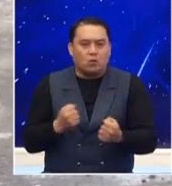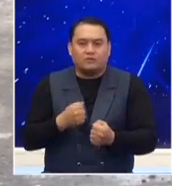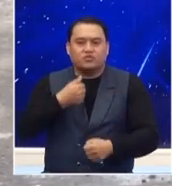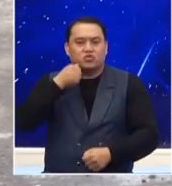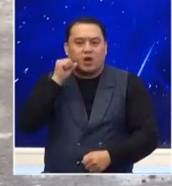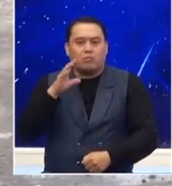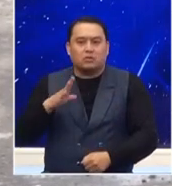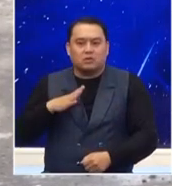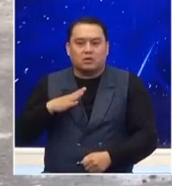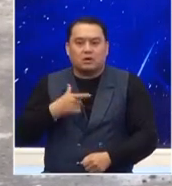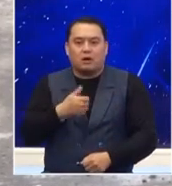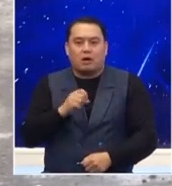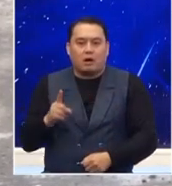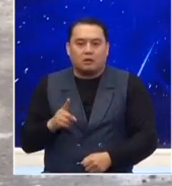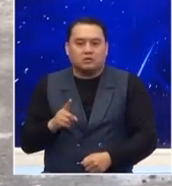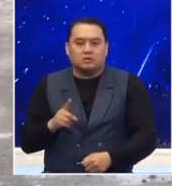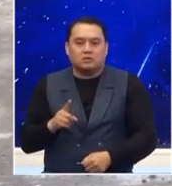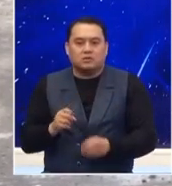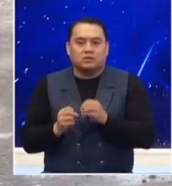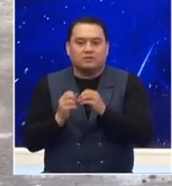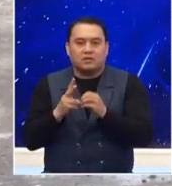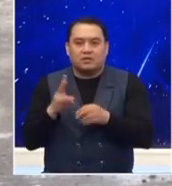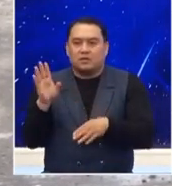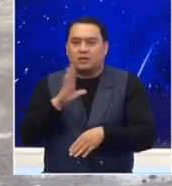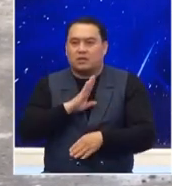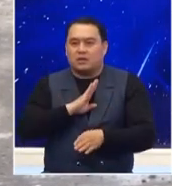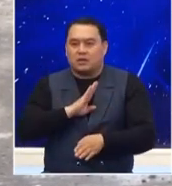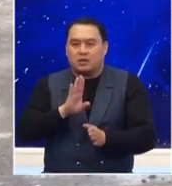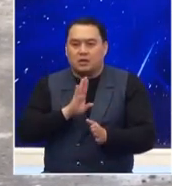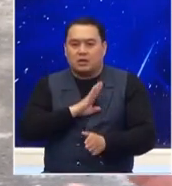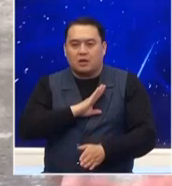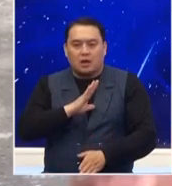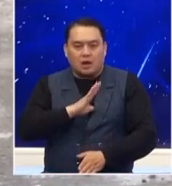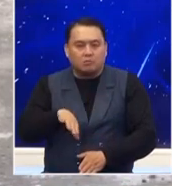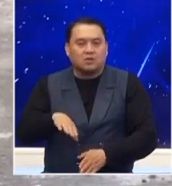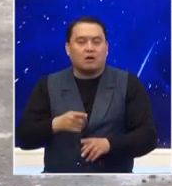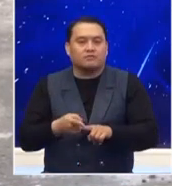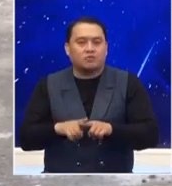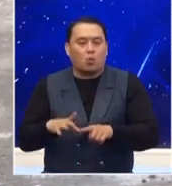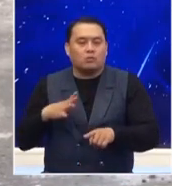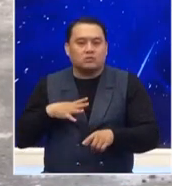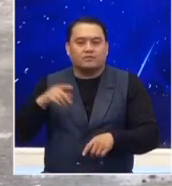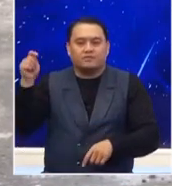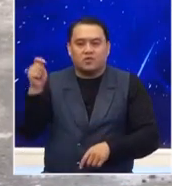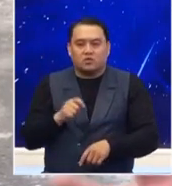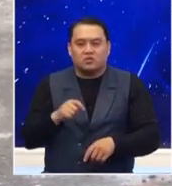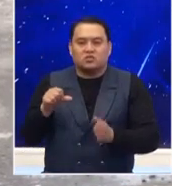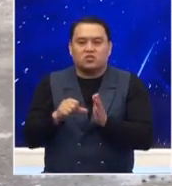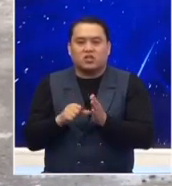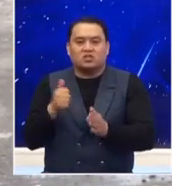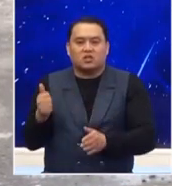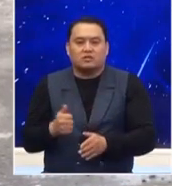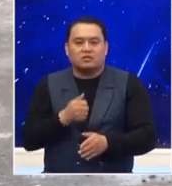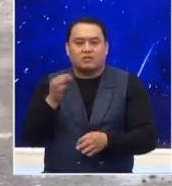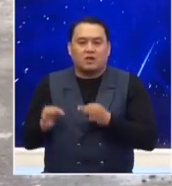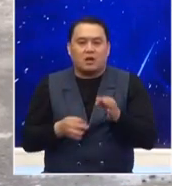вот газ 11:30 уже не было. Заявку дали, только вечером 6 часов пришли. И представляете, вот целый